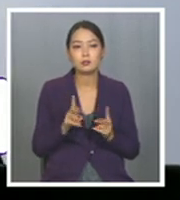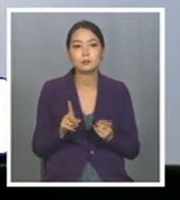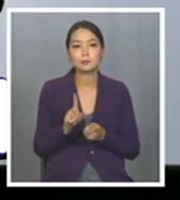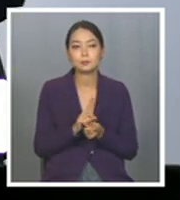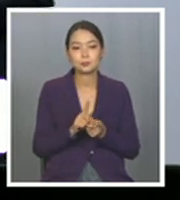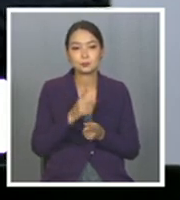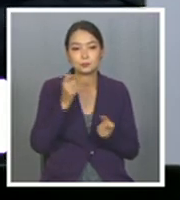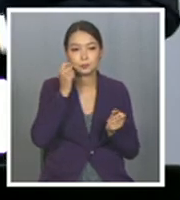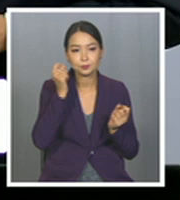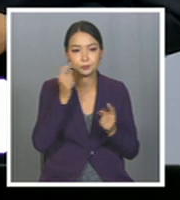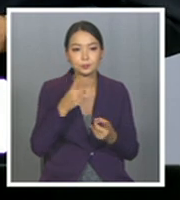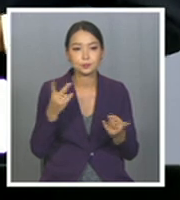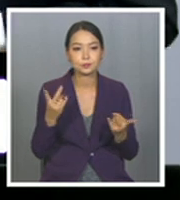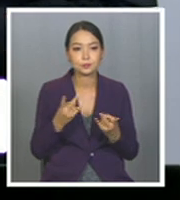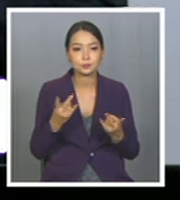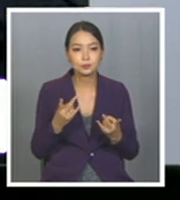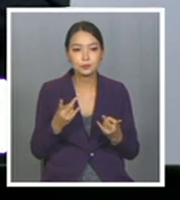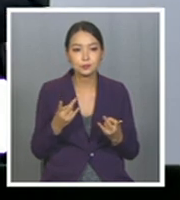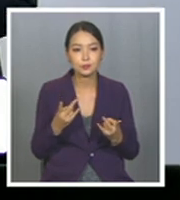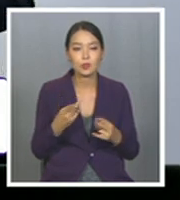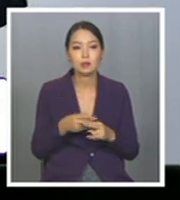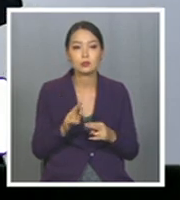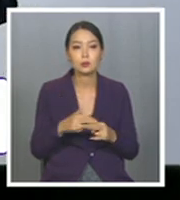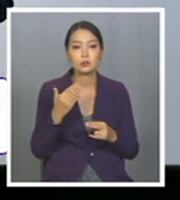керек. Ом заңына сәйкес